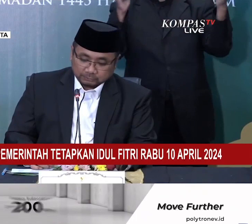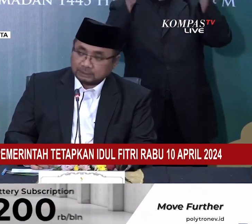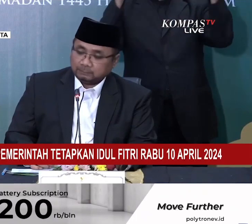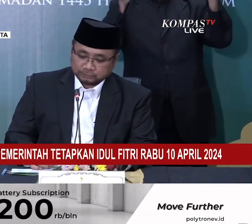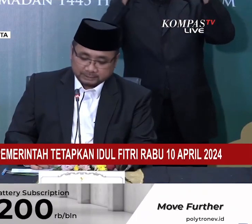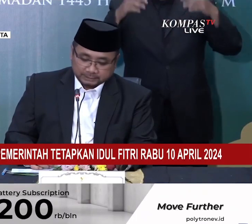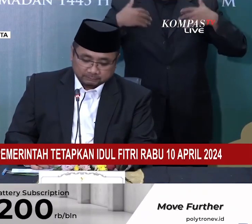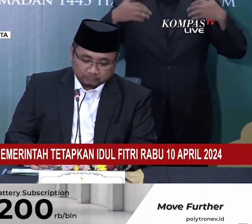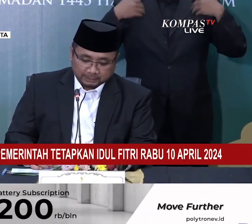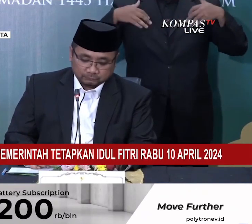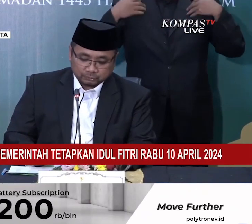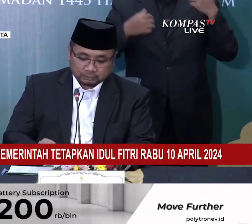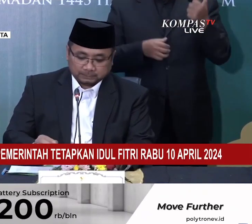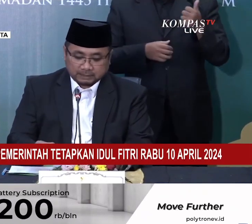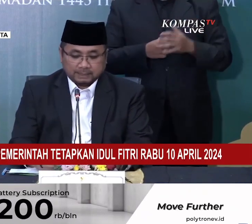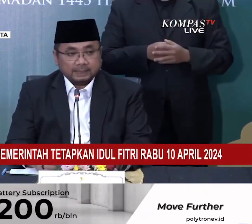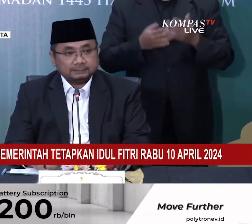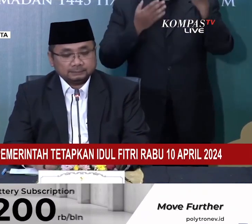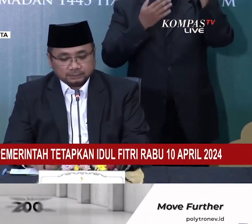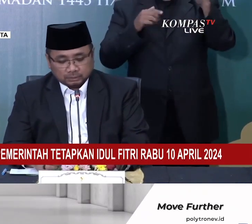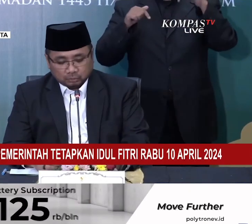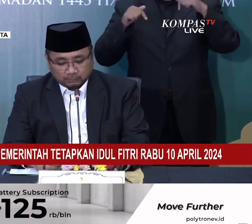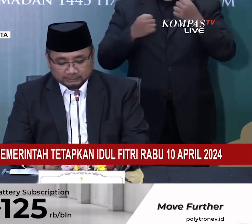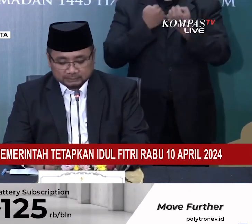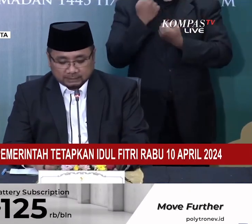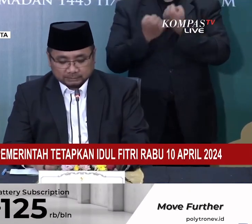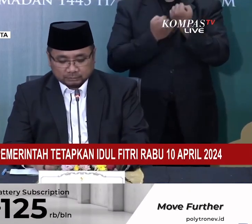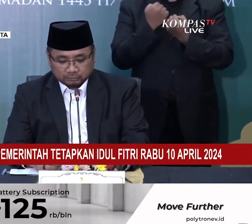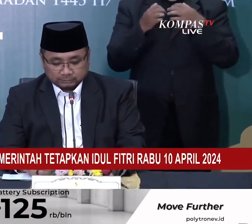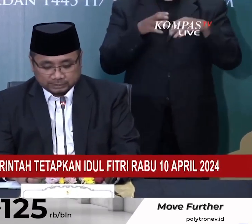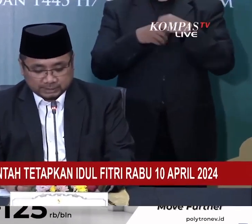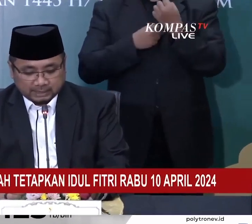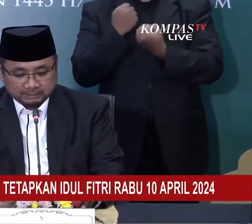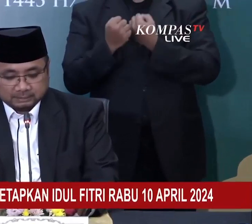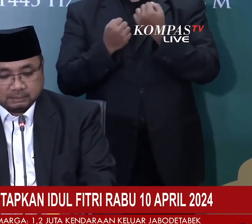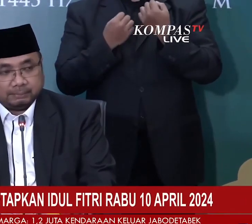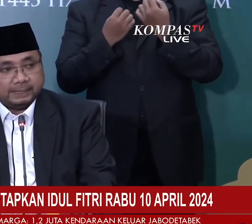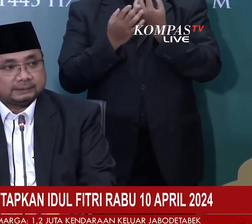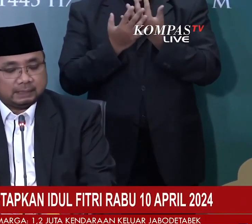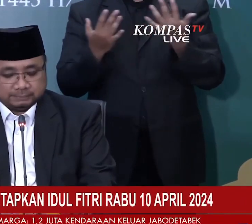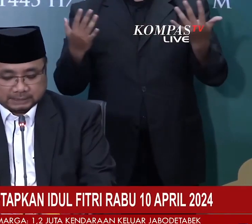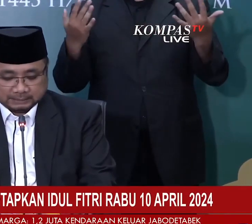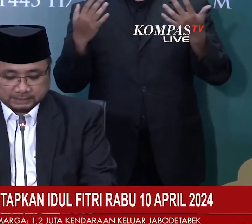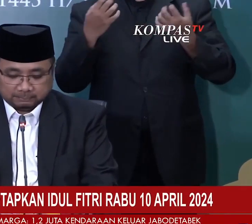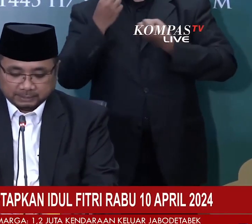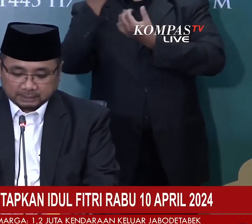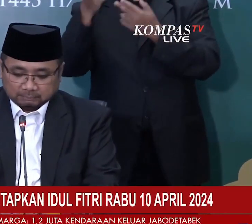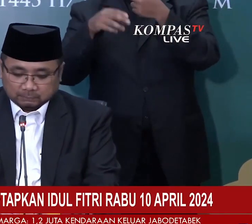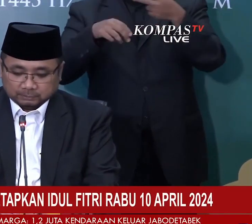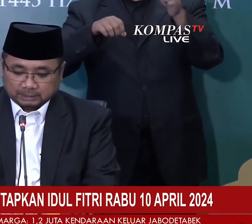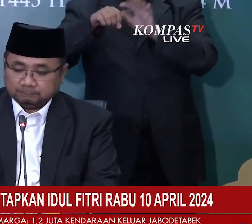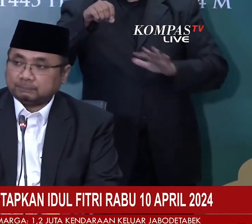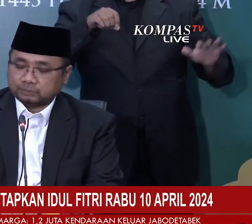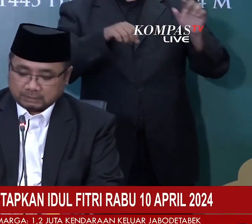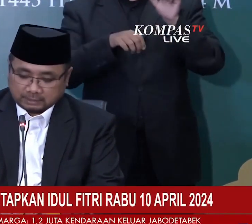mudah-mudahan keputusan ini merupakan wujud kebersamaan umat Islam di seluruh Indonesia baik dalam menjalankan ibadah